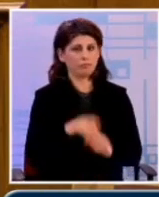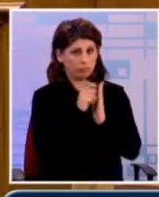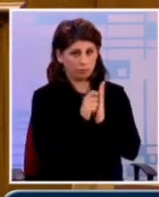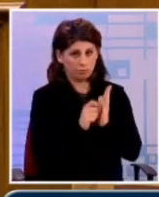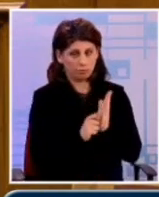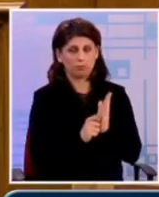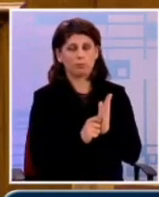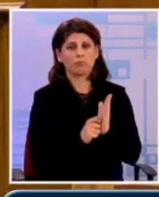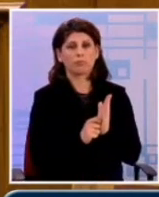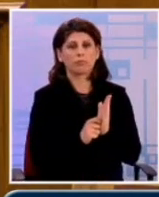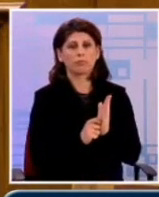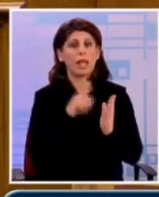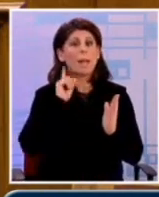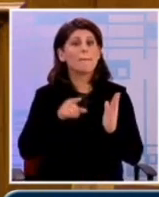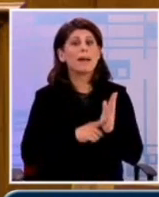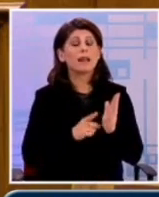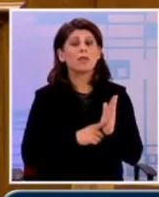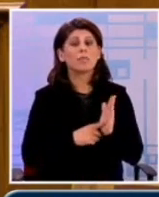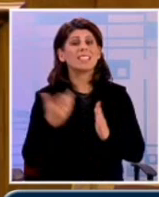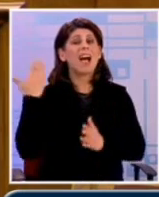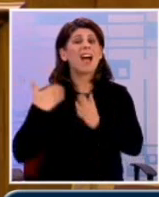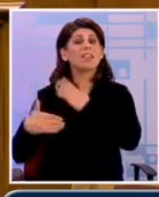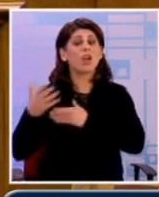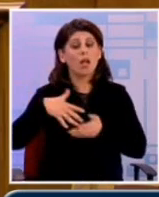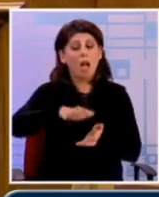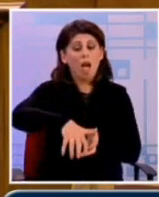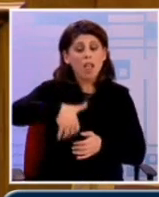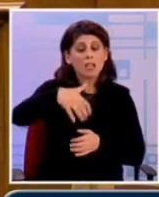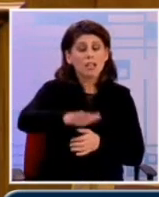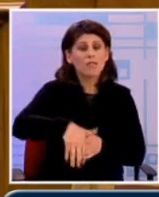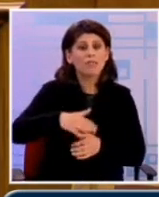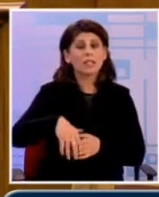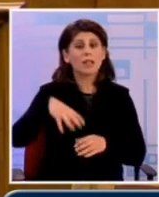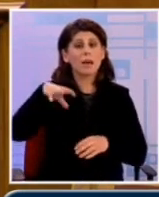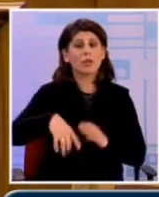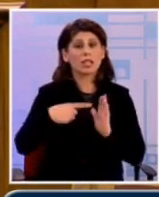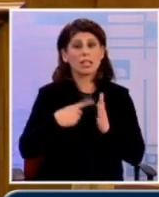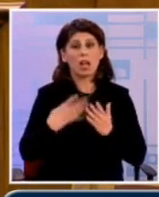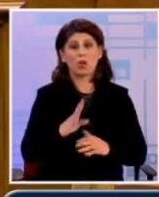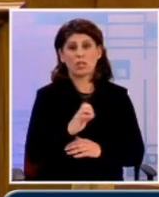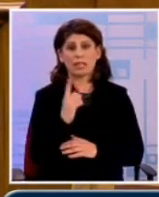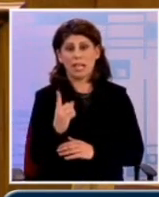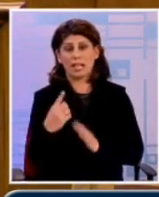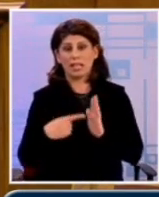καταγράφονται παράνομες αρχαιολογικές ανασκαφές στην περίοδο 41-44.